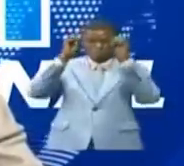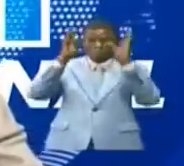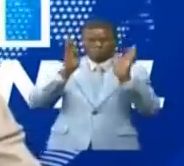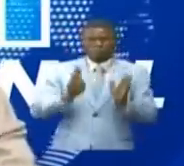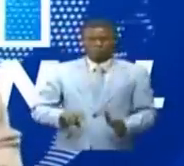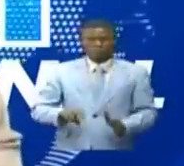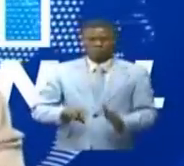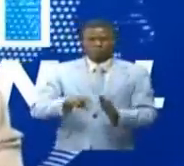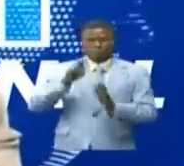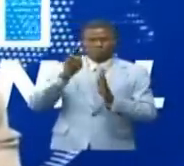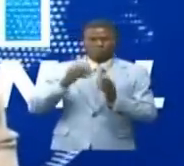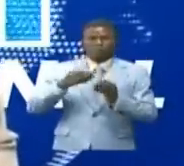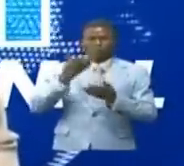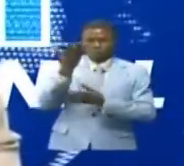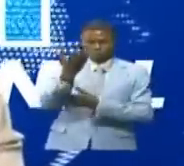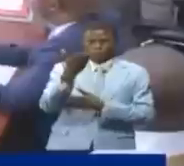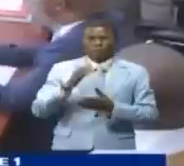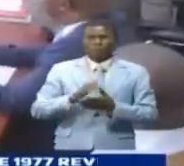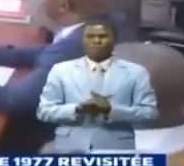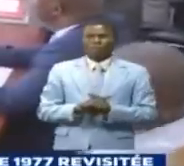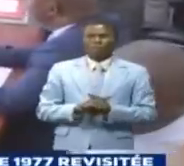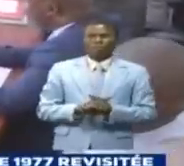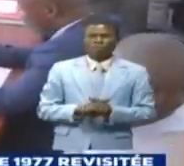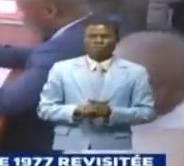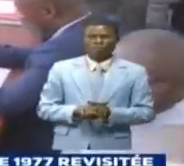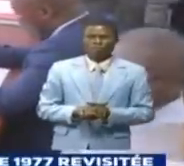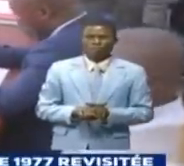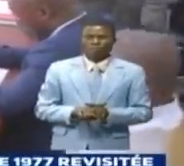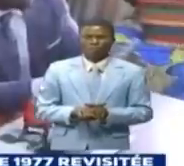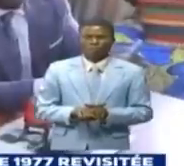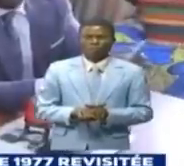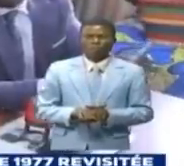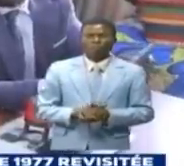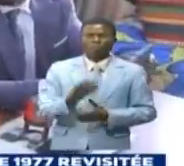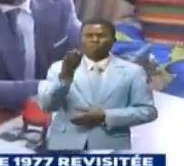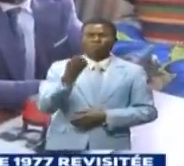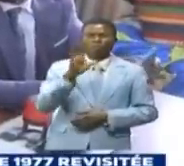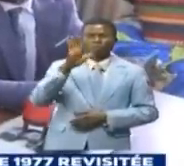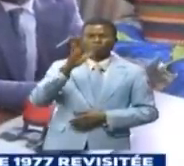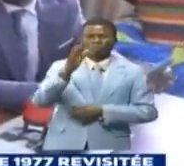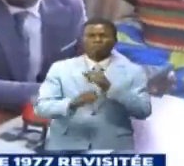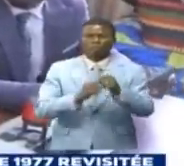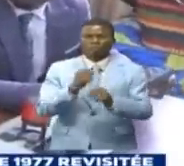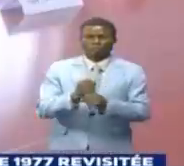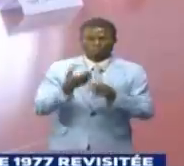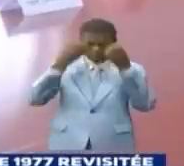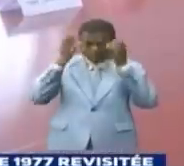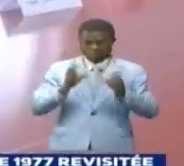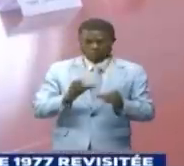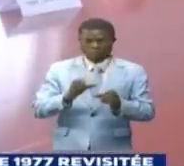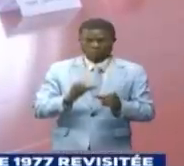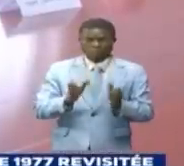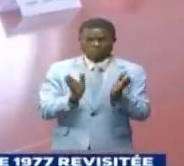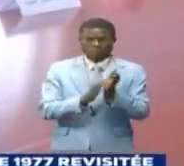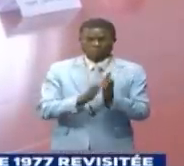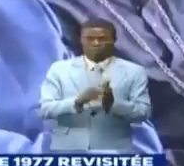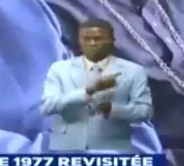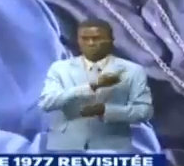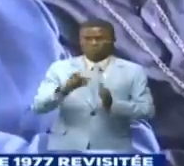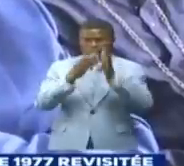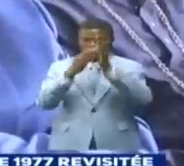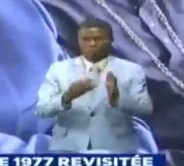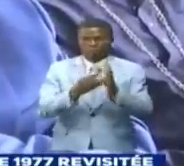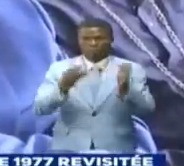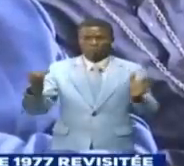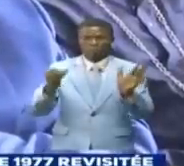Un reportage d'Edith Chala. Vieille de 45 ans, la convention scolaire de 1977 vient